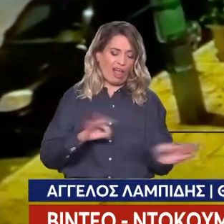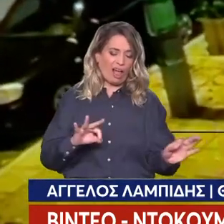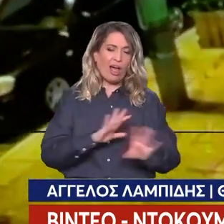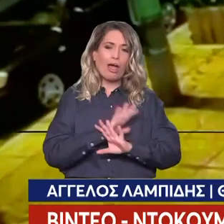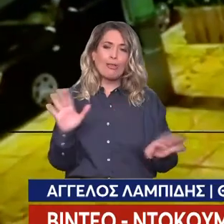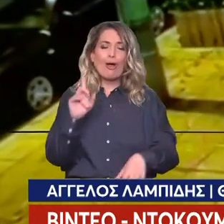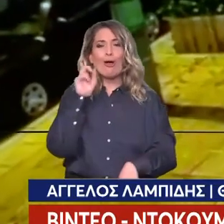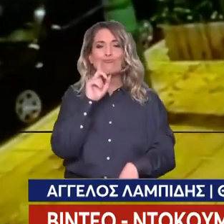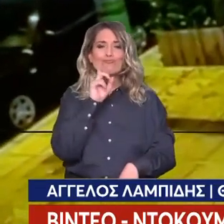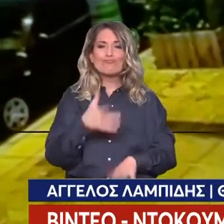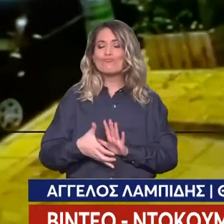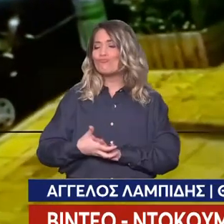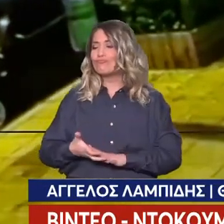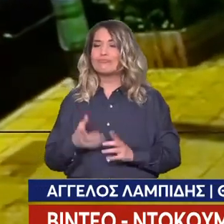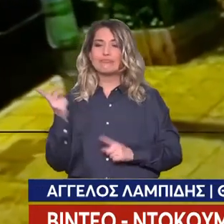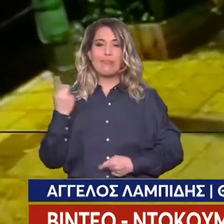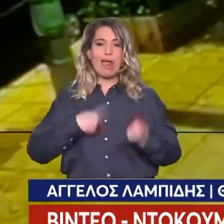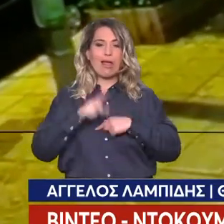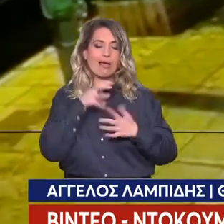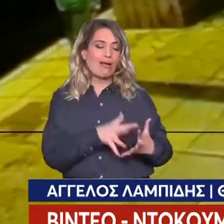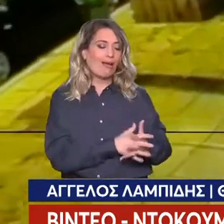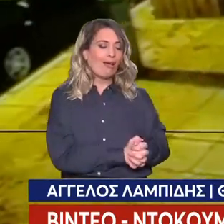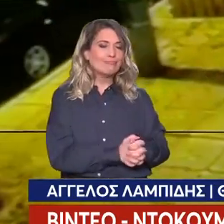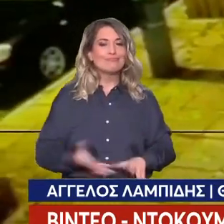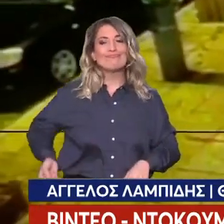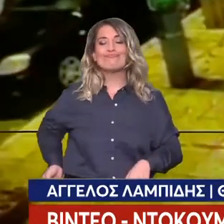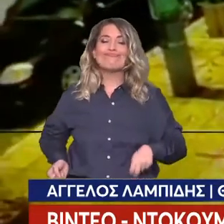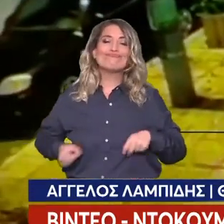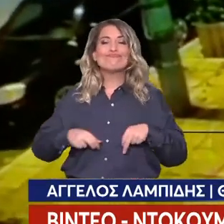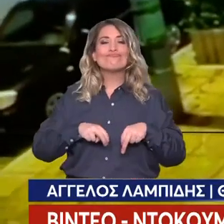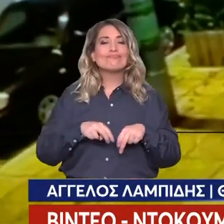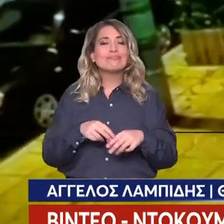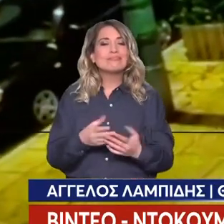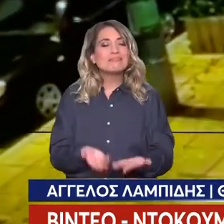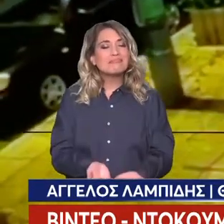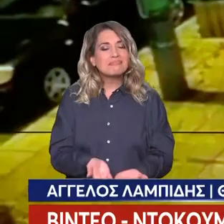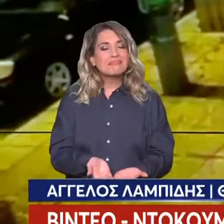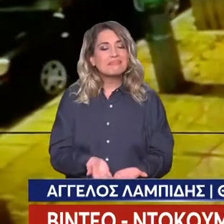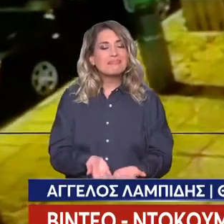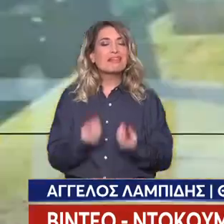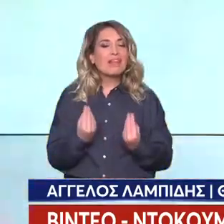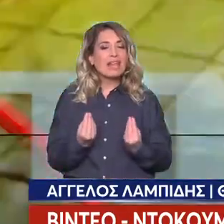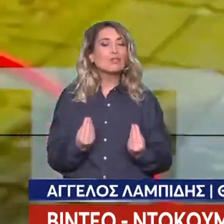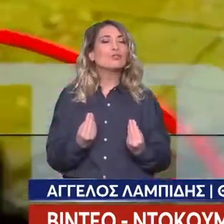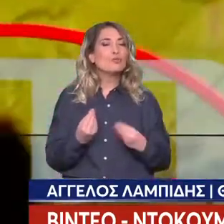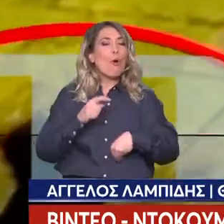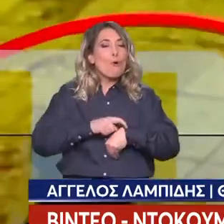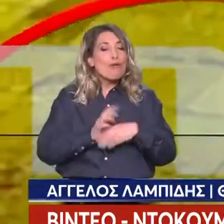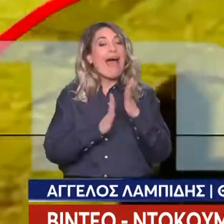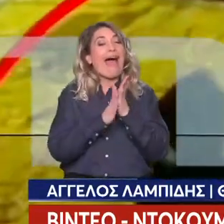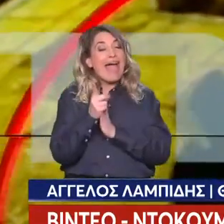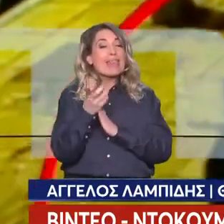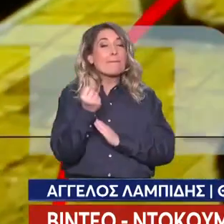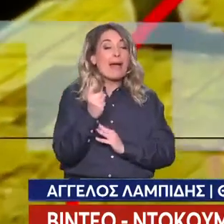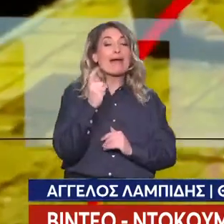Τίποτα δεν προμηνεί όλο αυτό που ακολούθησε στη συνέχεια. 11 παρα 10 λοιπόν περνούν από εκεί και